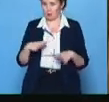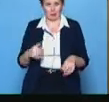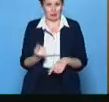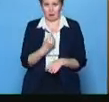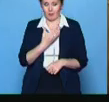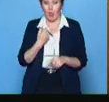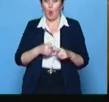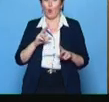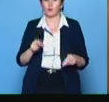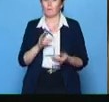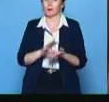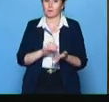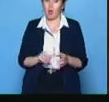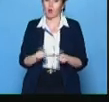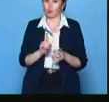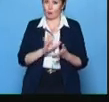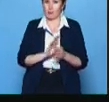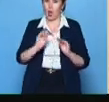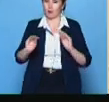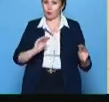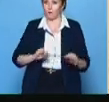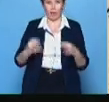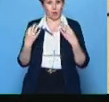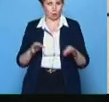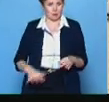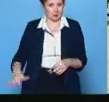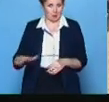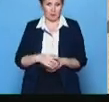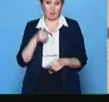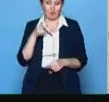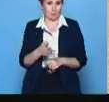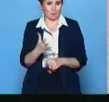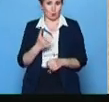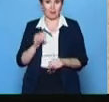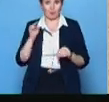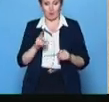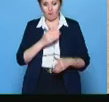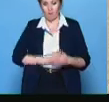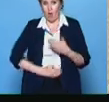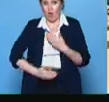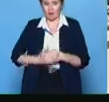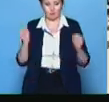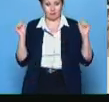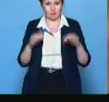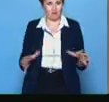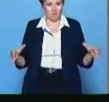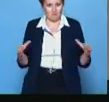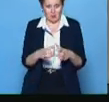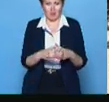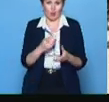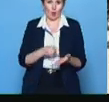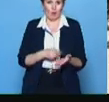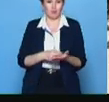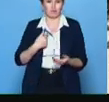как должна быть организована доступная среда. 2500 инвалидов собрались вместе и снова доказывают – мы